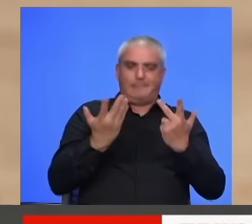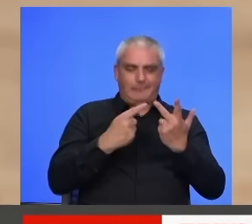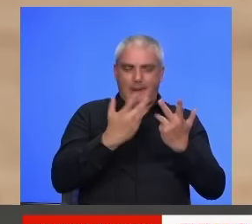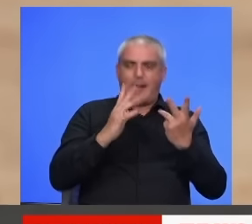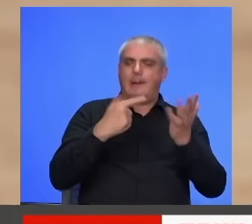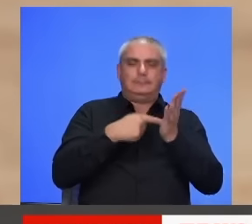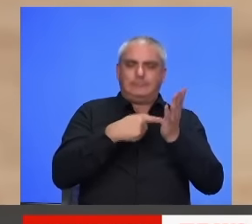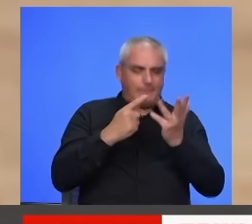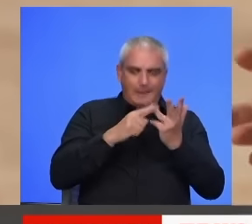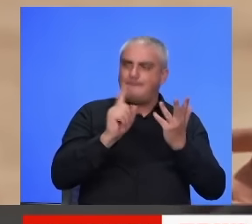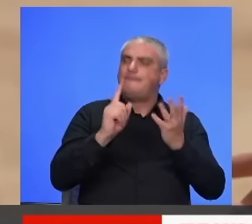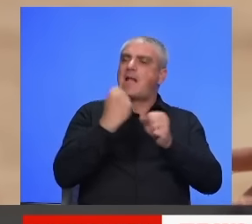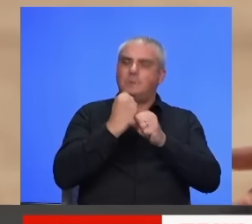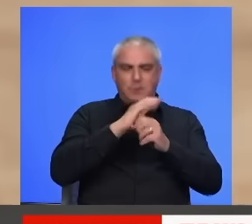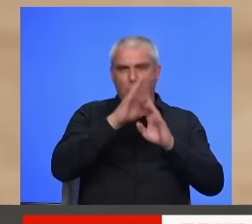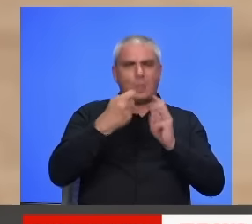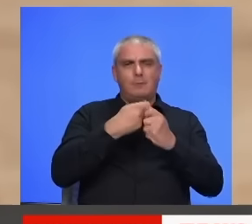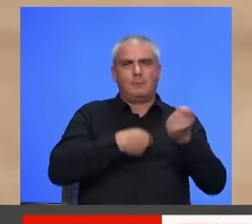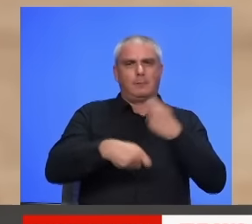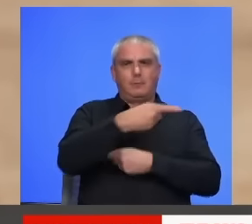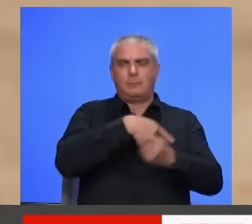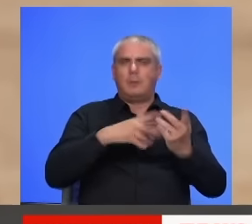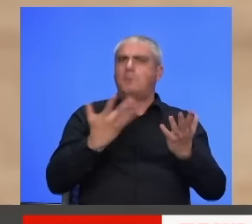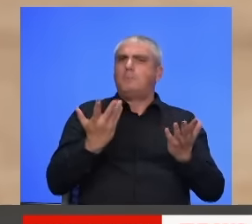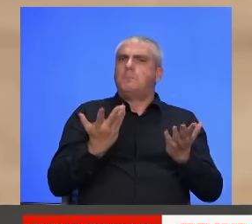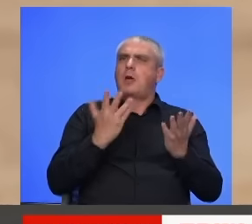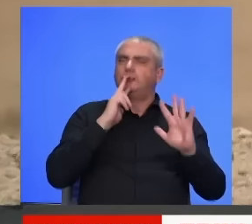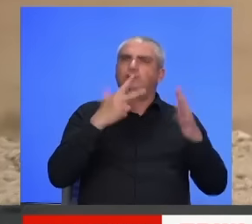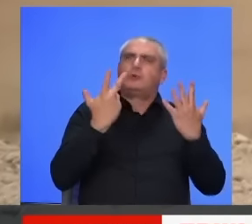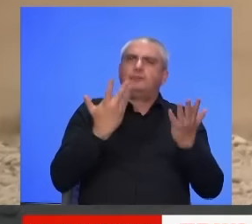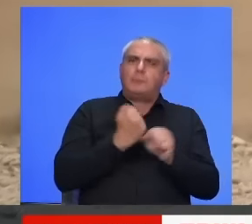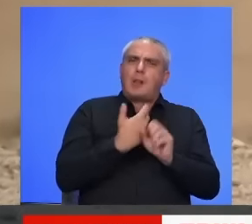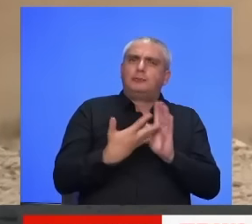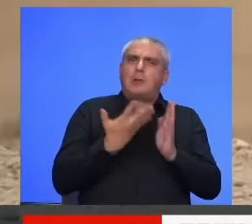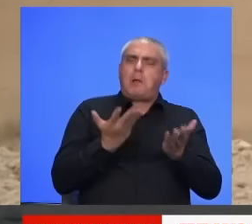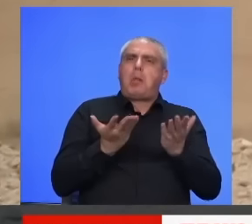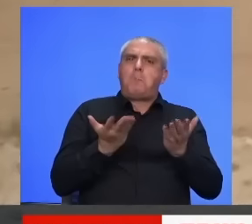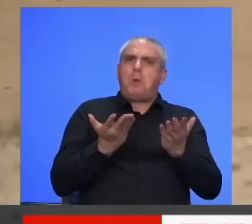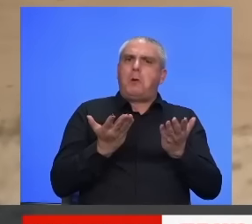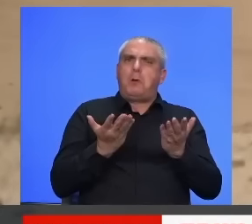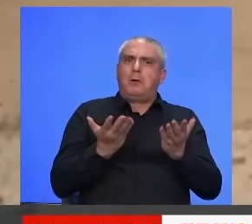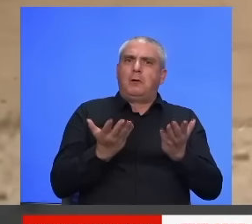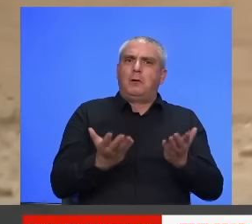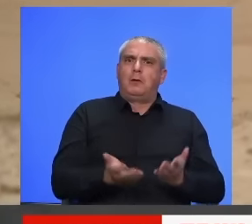למה, מי? כולם משתפים פעולה עם החקירה. מה לוקח 8 שנים לנהל חקירה?